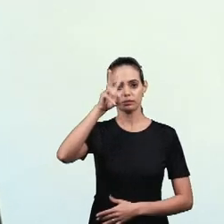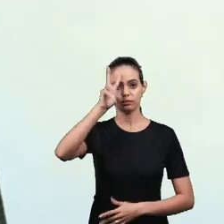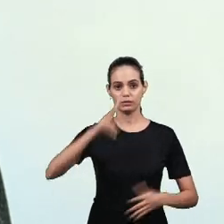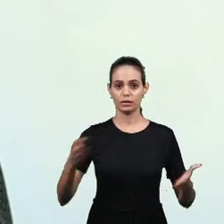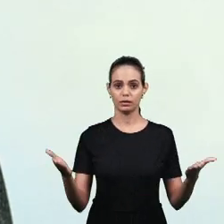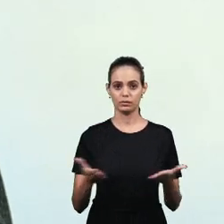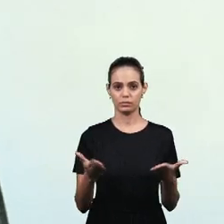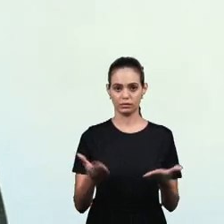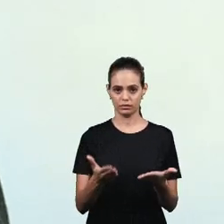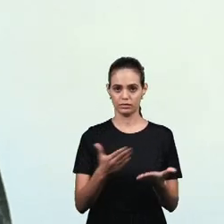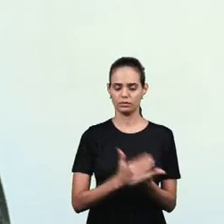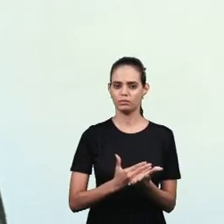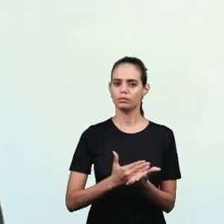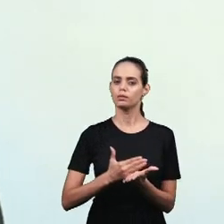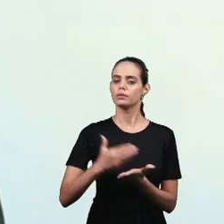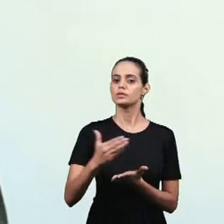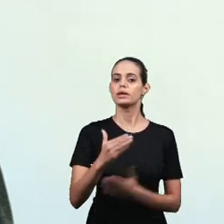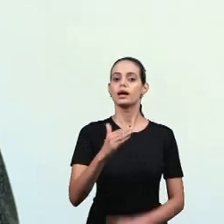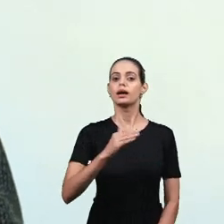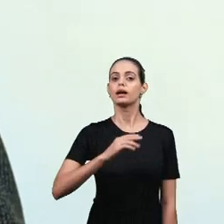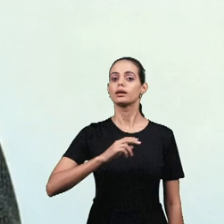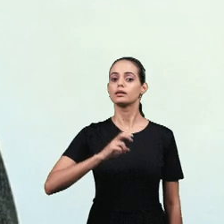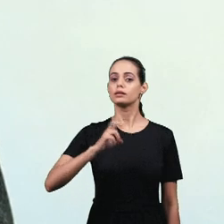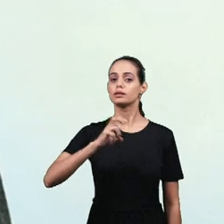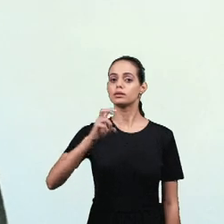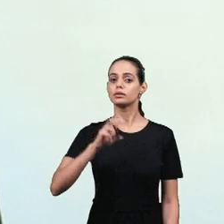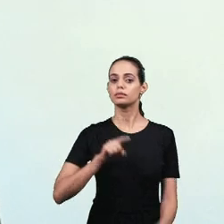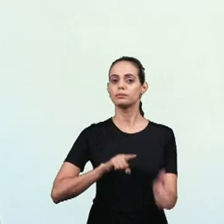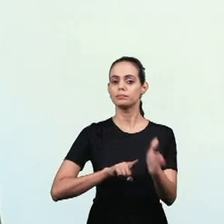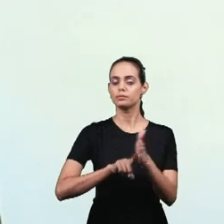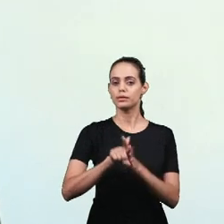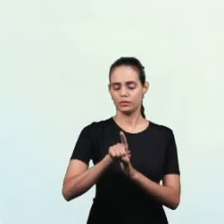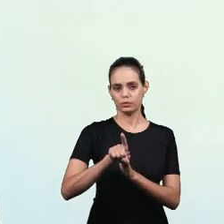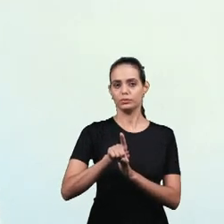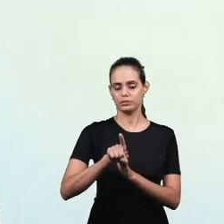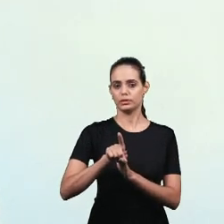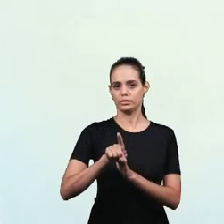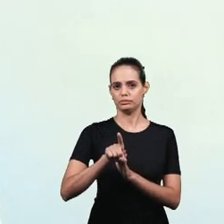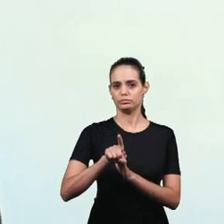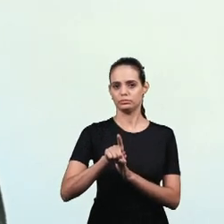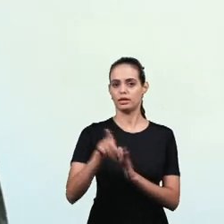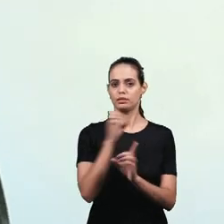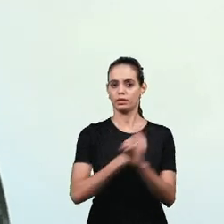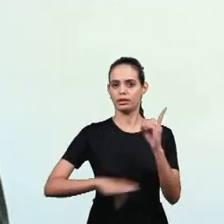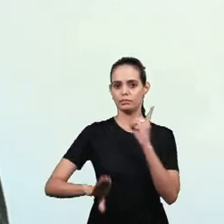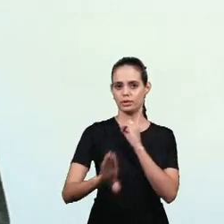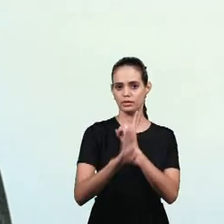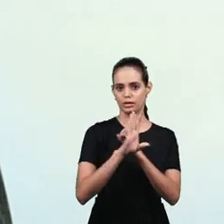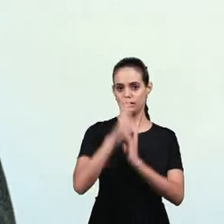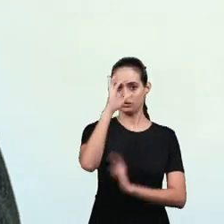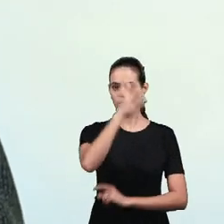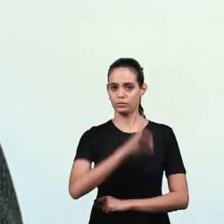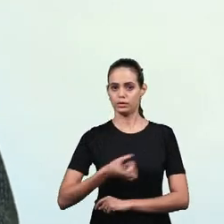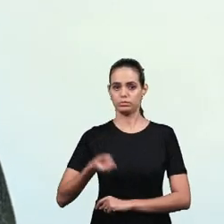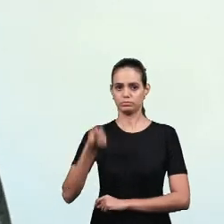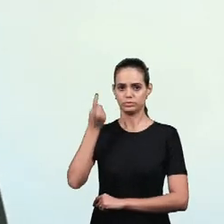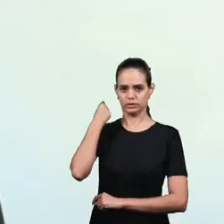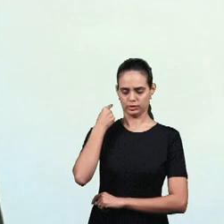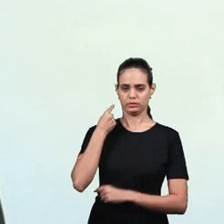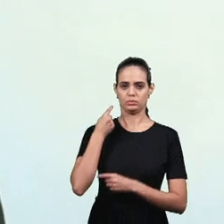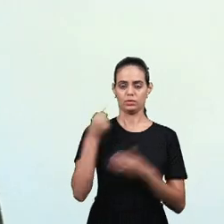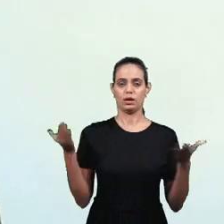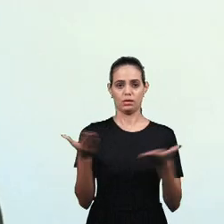de l'école biblique précédente qui est restée pour cette école biblique. Nous allons commencer avec cette 5e question de l'école biblique